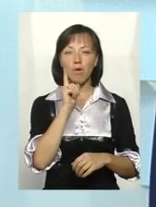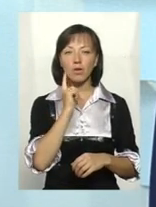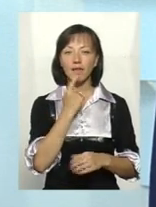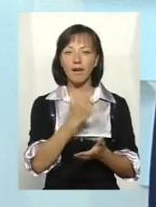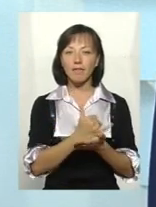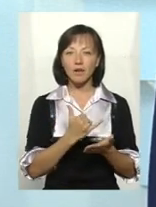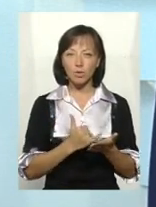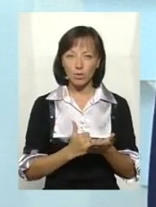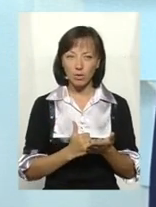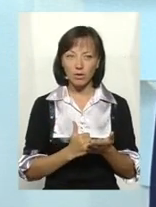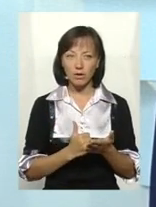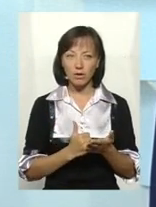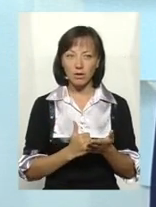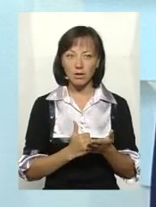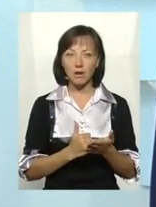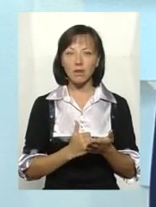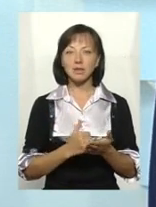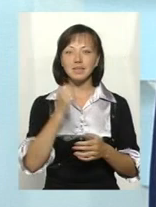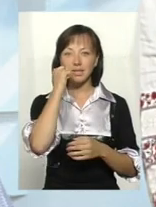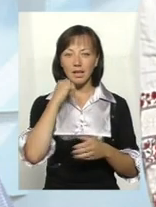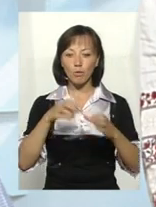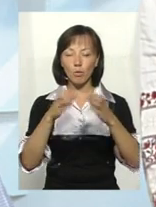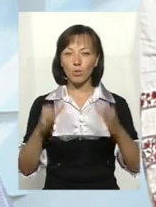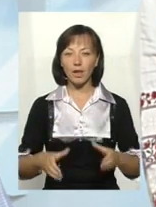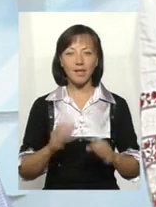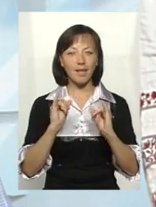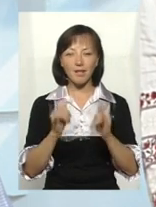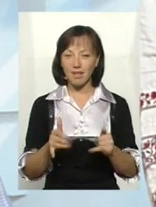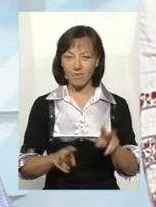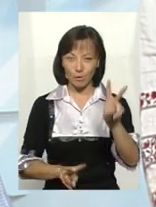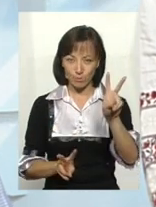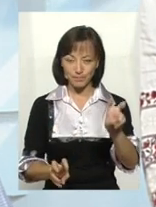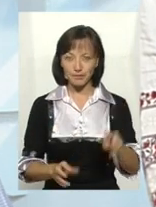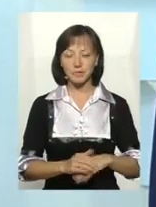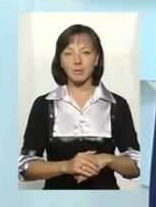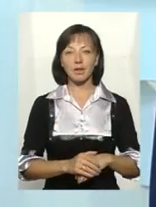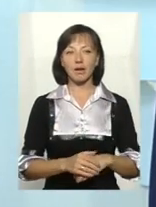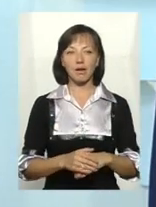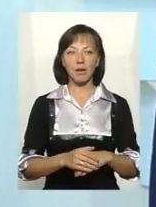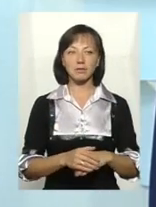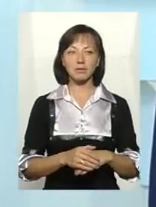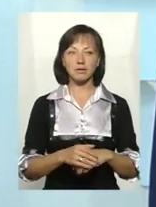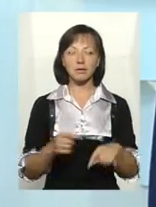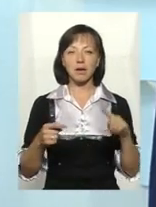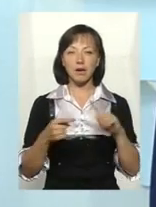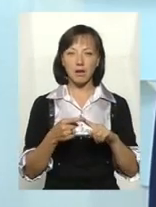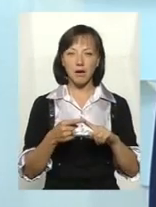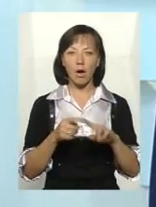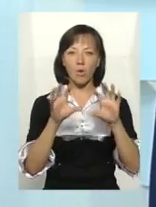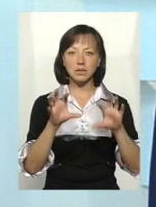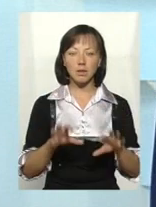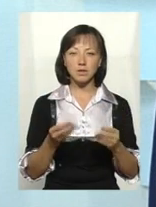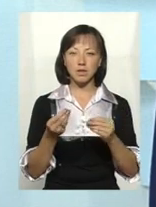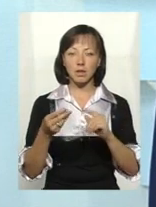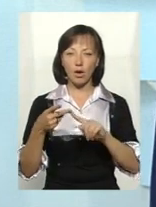вино у бордюги старі не наливають. Тому концептуально ми підходимо: а, концепція, б, стратегічно